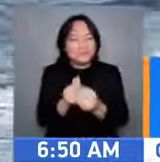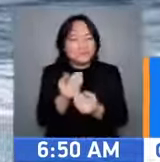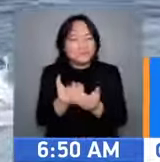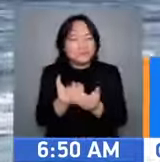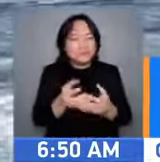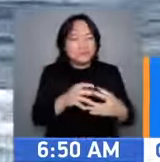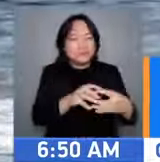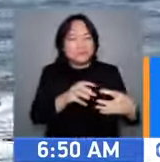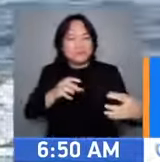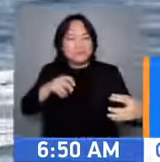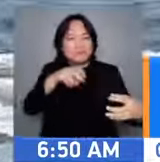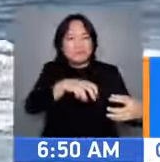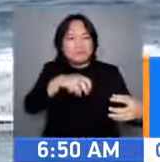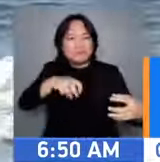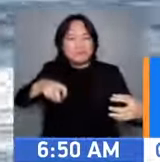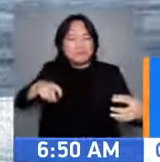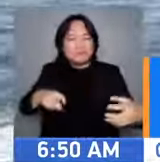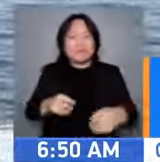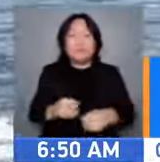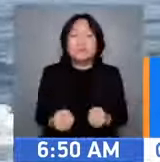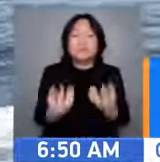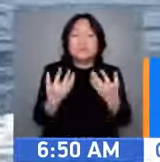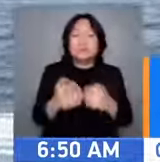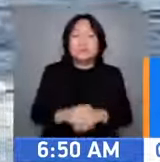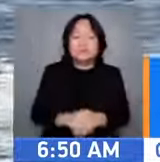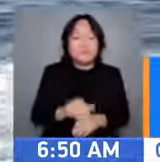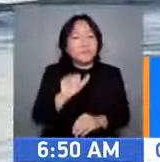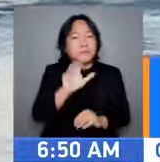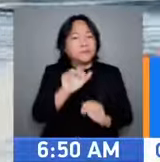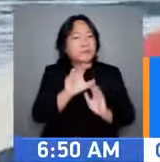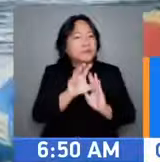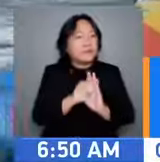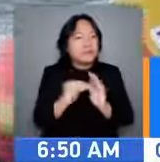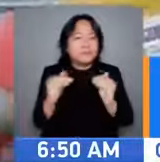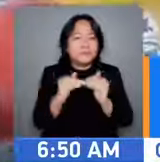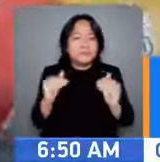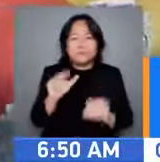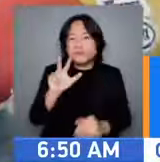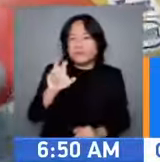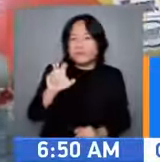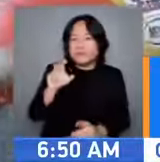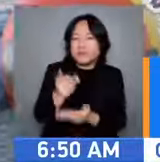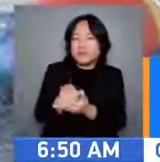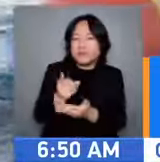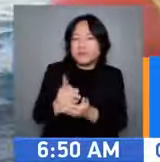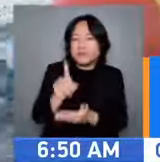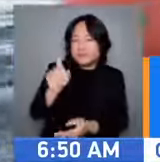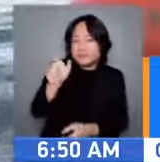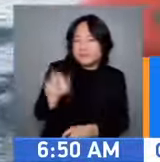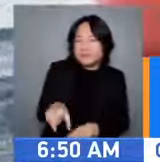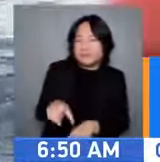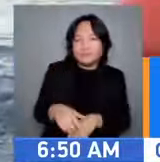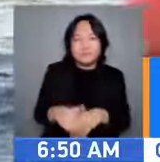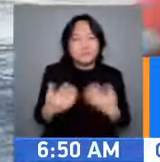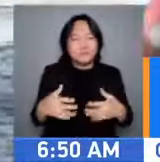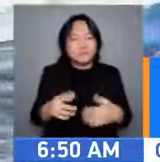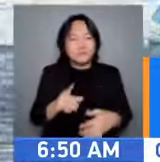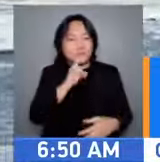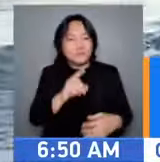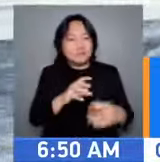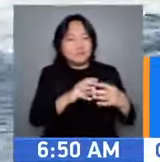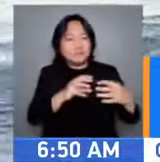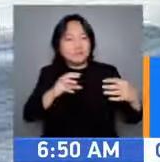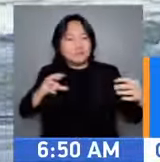for only 350 pesos per hit. Ang sobrang saya experience on. At Jensen, itong banana boat, wala tong sinabi